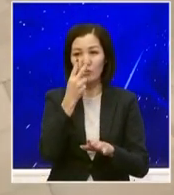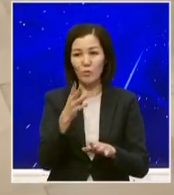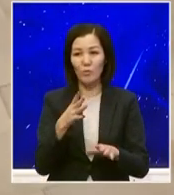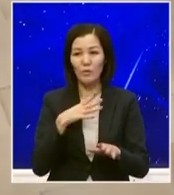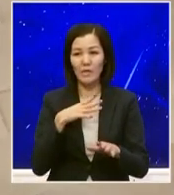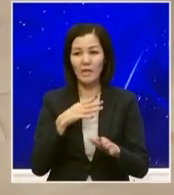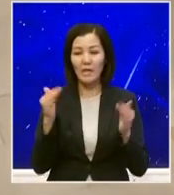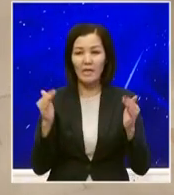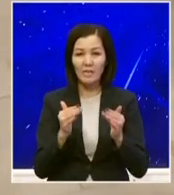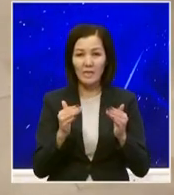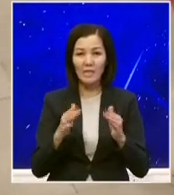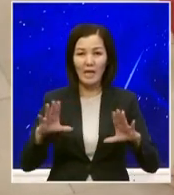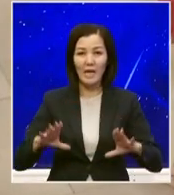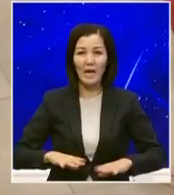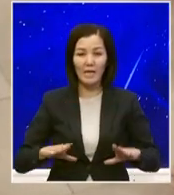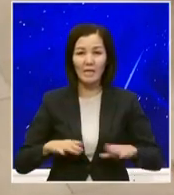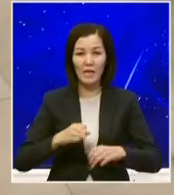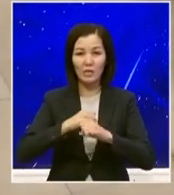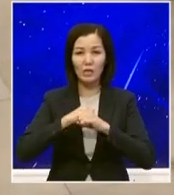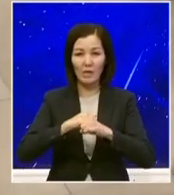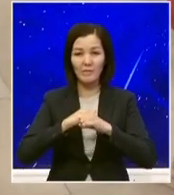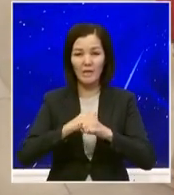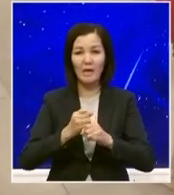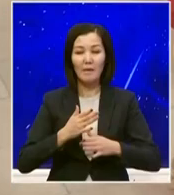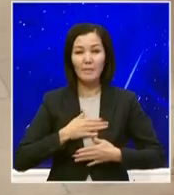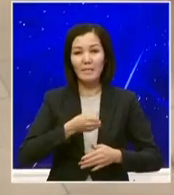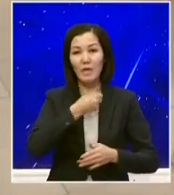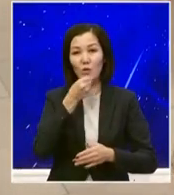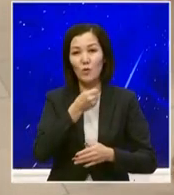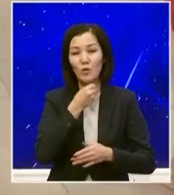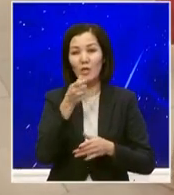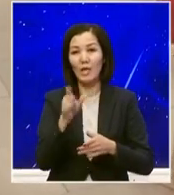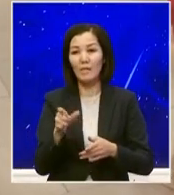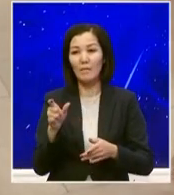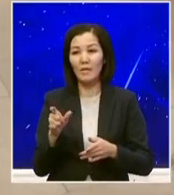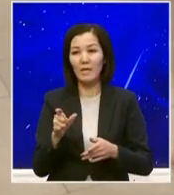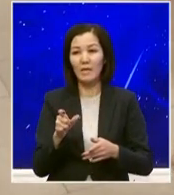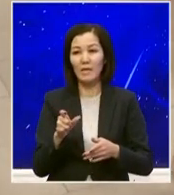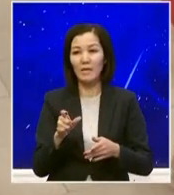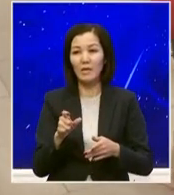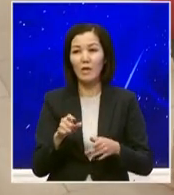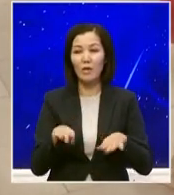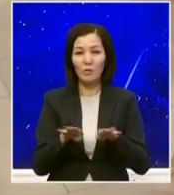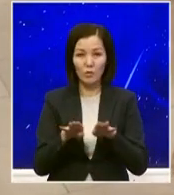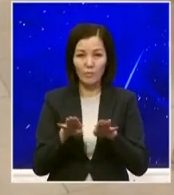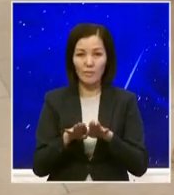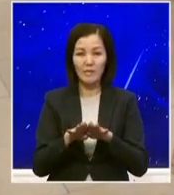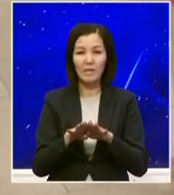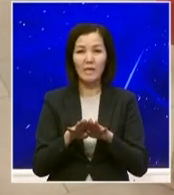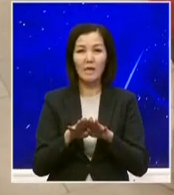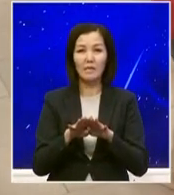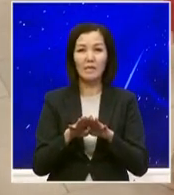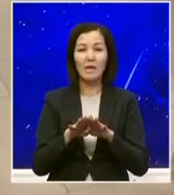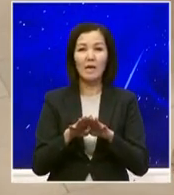жорға атайға мініп, тынымсыз шапса, ал мына біз сияқты ересек адамдар мына жорға дөнінге мініп, бұлай ары-бері